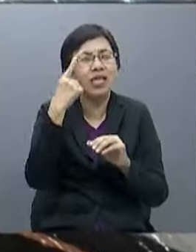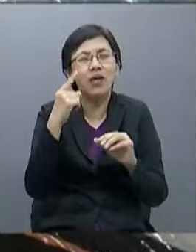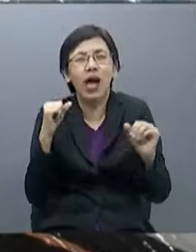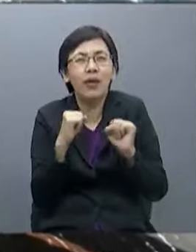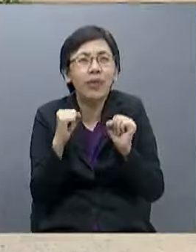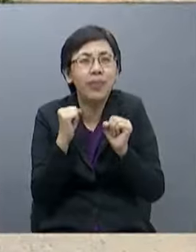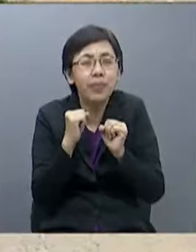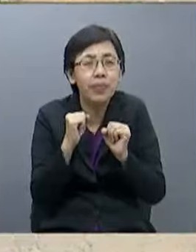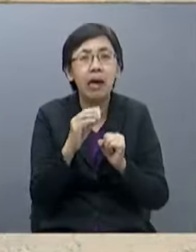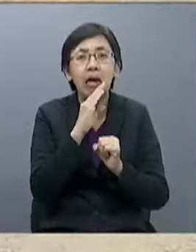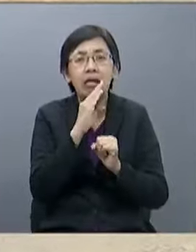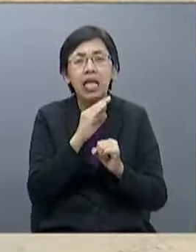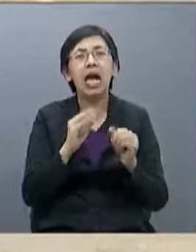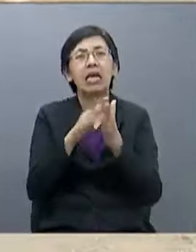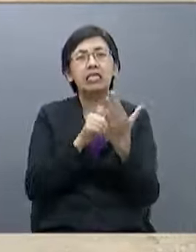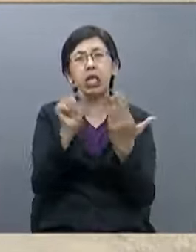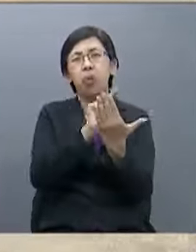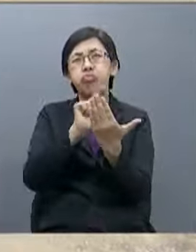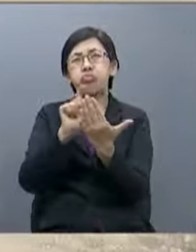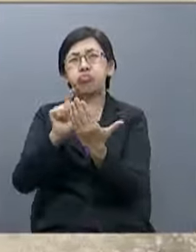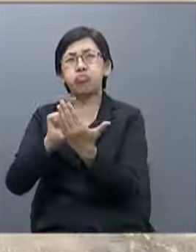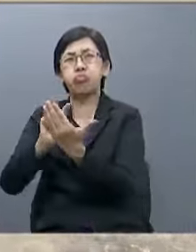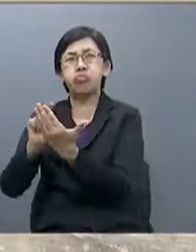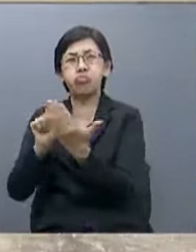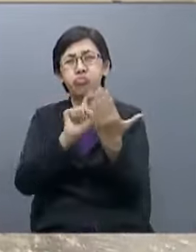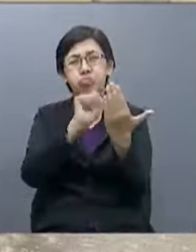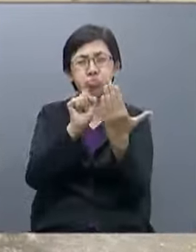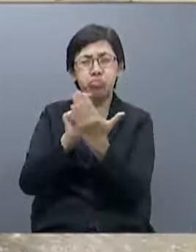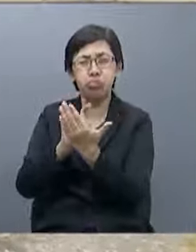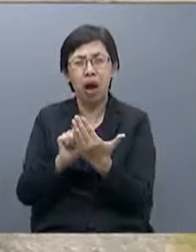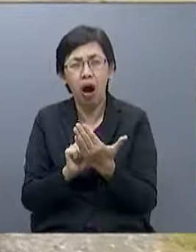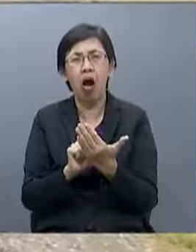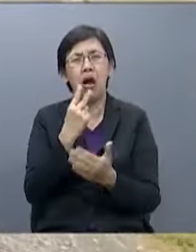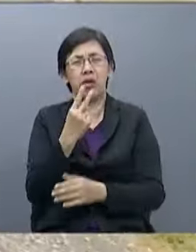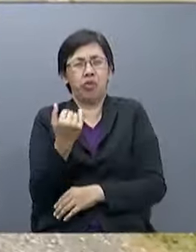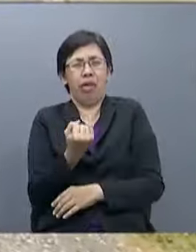ากคนกลุ่มนี้ยังออกมาพ่นสีตามวัดและโบราณสถานก็จะทำให้เมืองเชียง